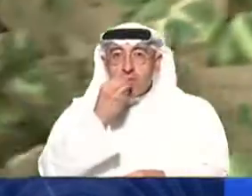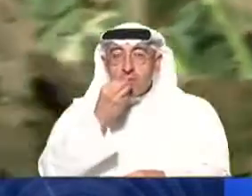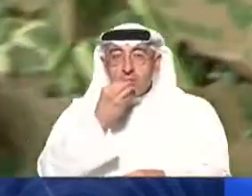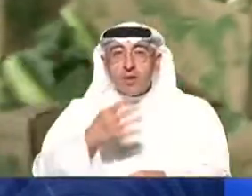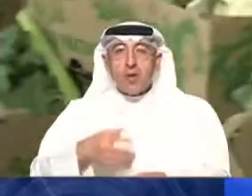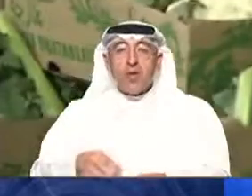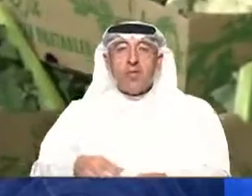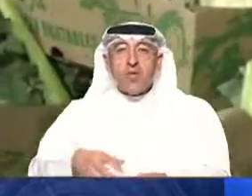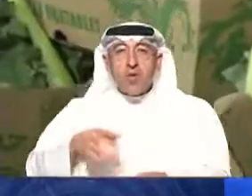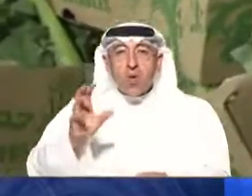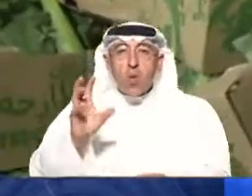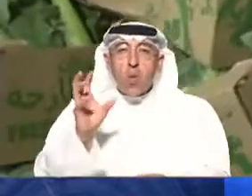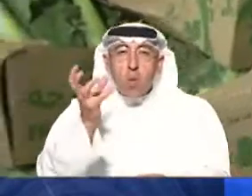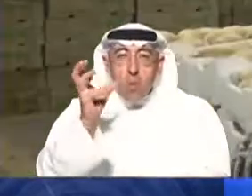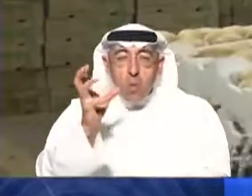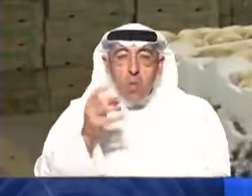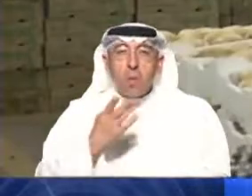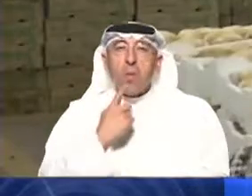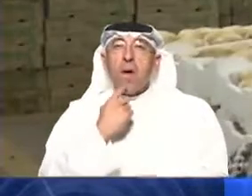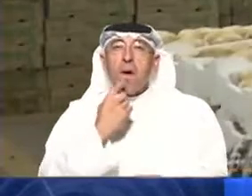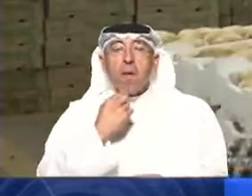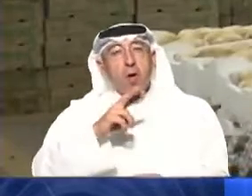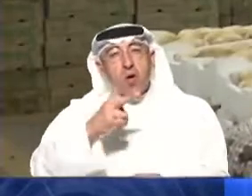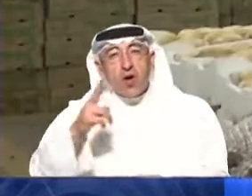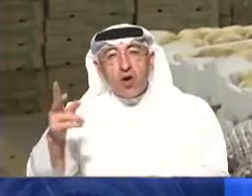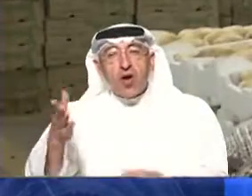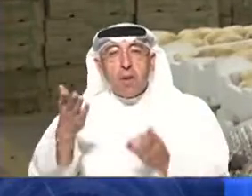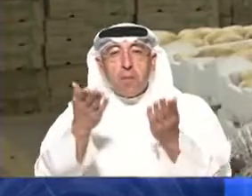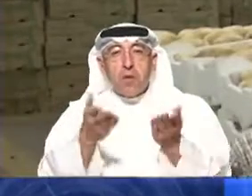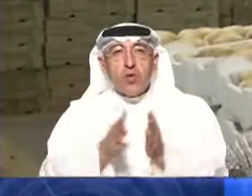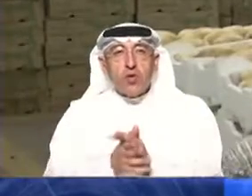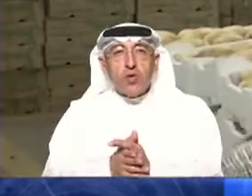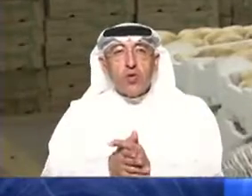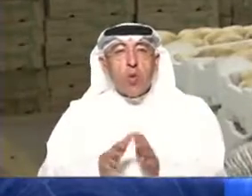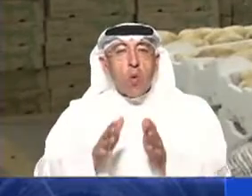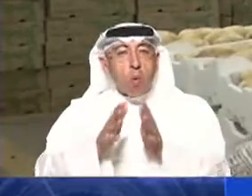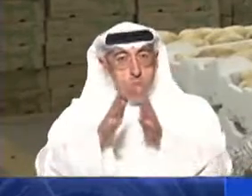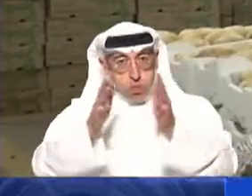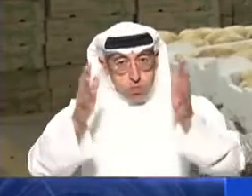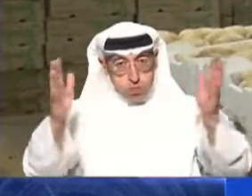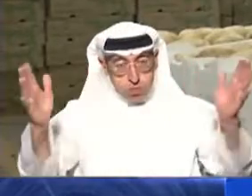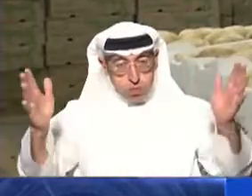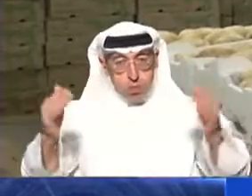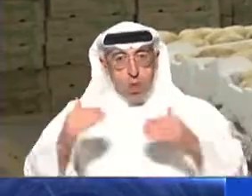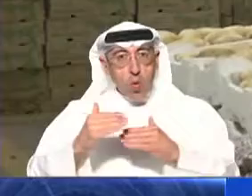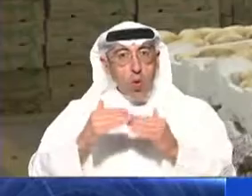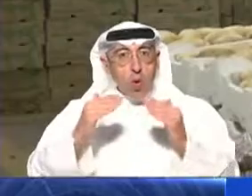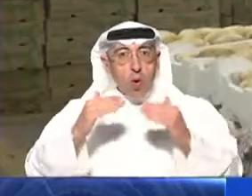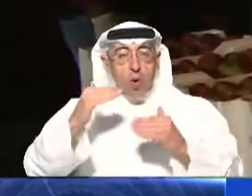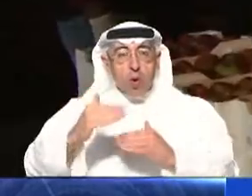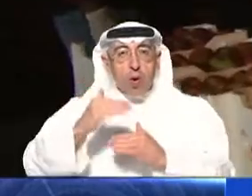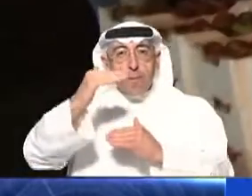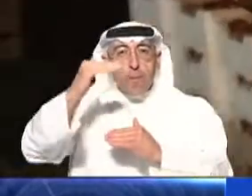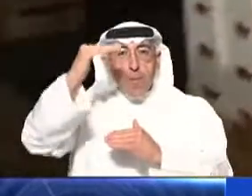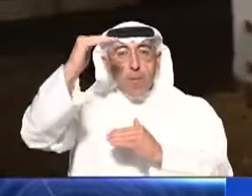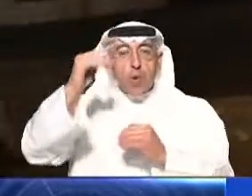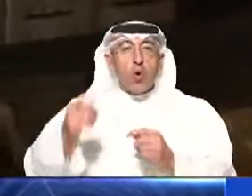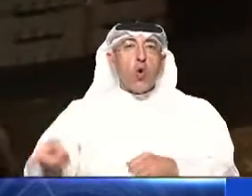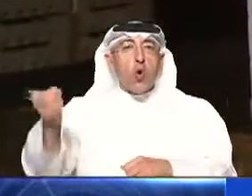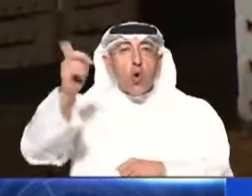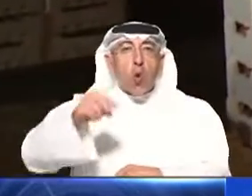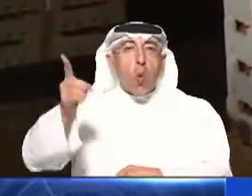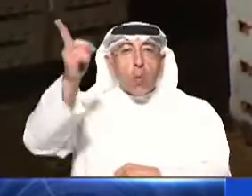في الصليبية. الكميات اللي موجودة واللي منزلة طبعا بهذا اللي احنا نشوفه هي كميات تنزل بصفة